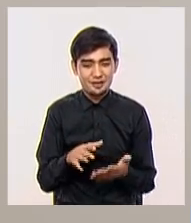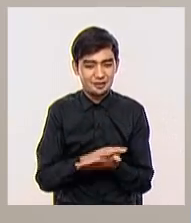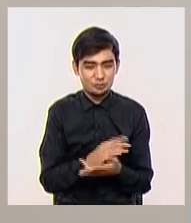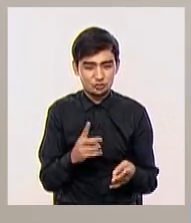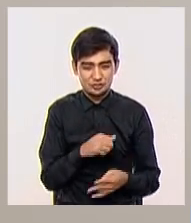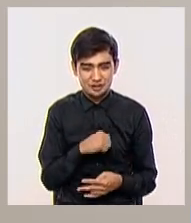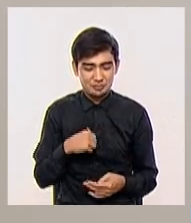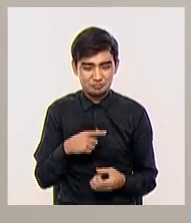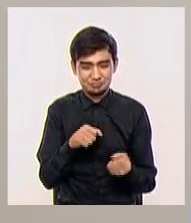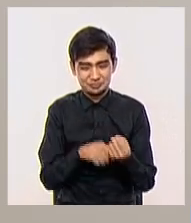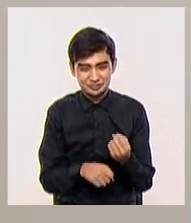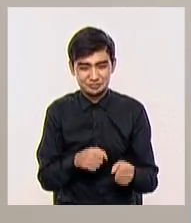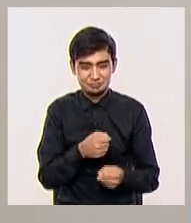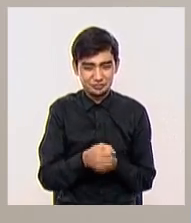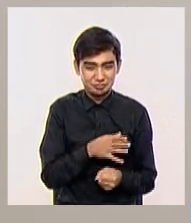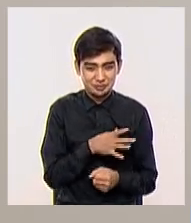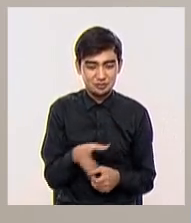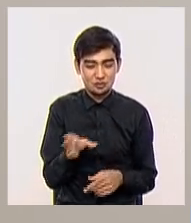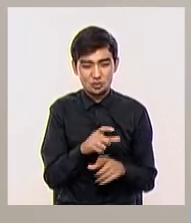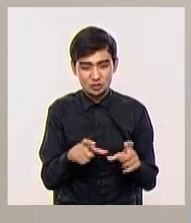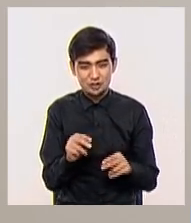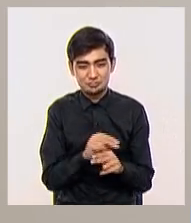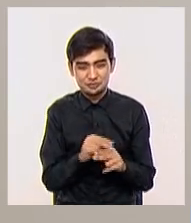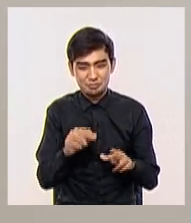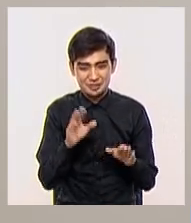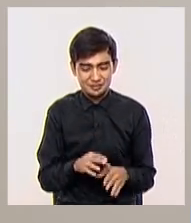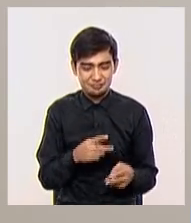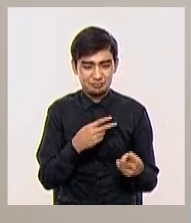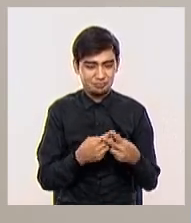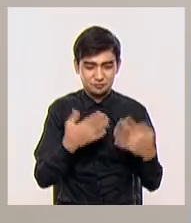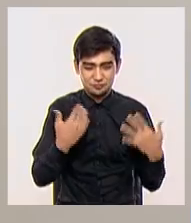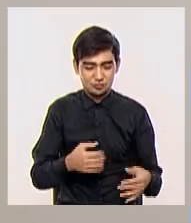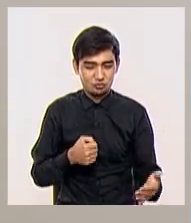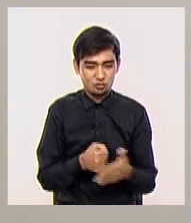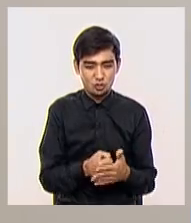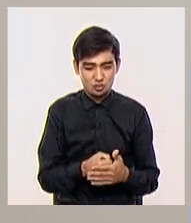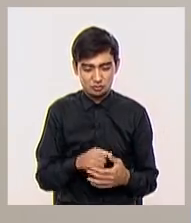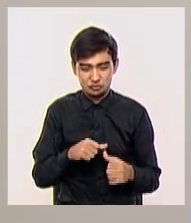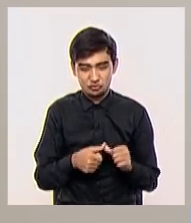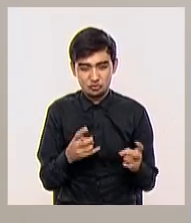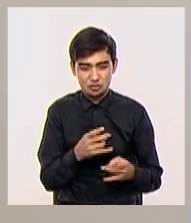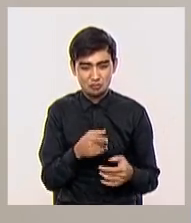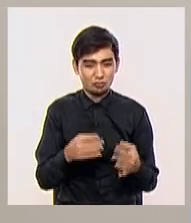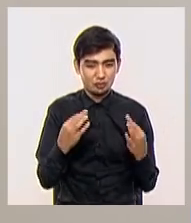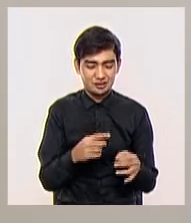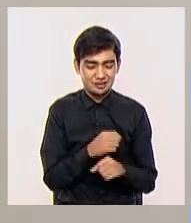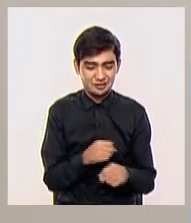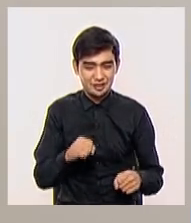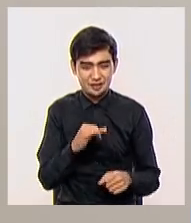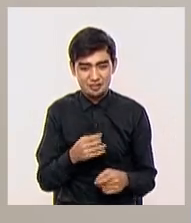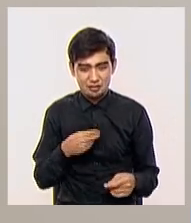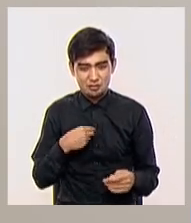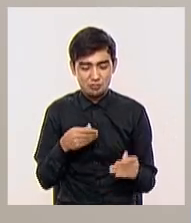Ең дұрысы зорлық-зомбылық жасаған педофилдерді түзеу мекемесінен шығармау керек. Қосымша қаражат құртудың да қажеті жоқ. Оларға қылмысын